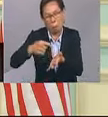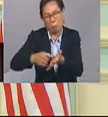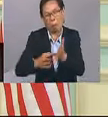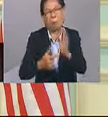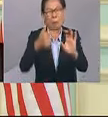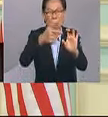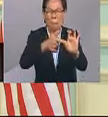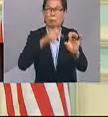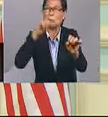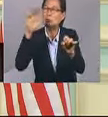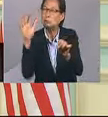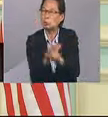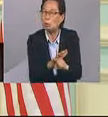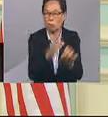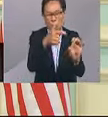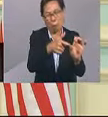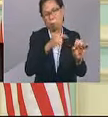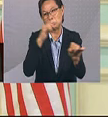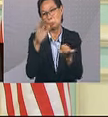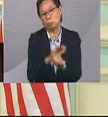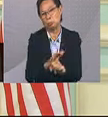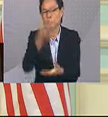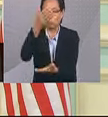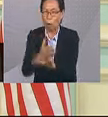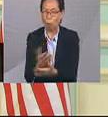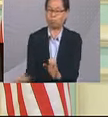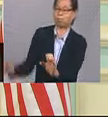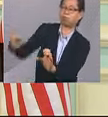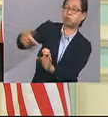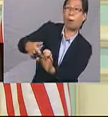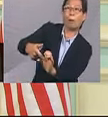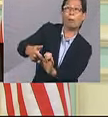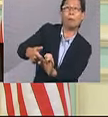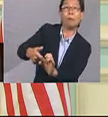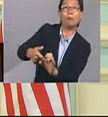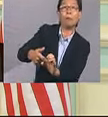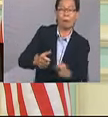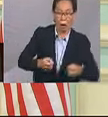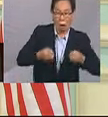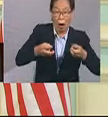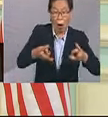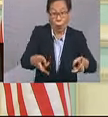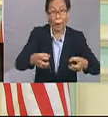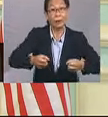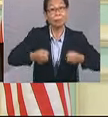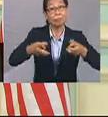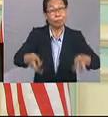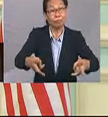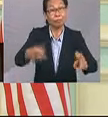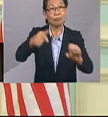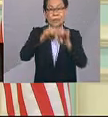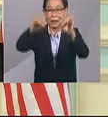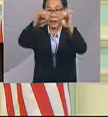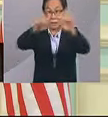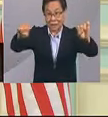minyak tidak mencukupi, terpaksa berhenti untuk mengisi minyak. So di sepanjang lebuh raya, stesen minyak